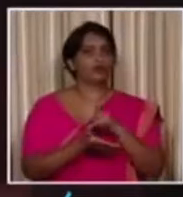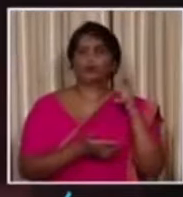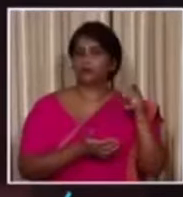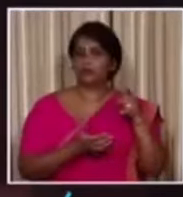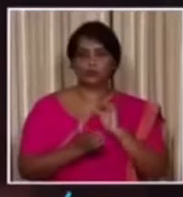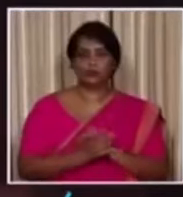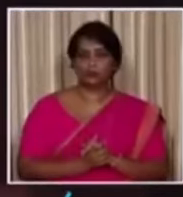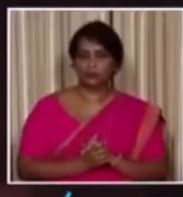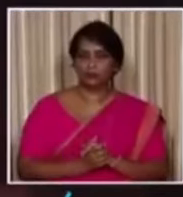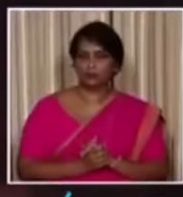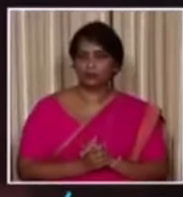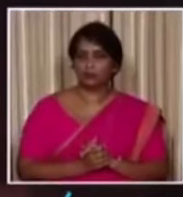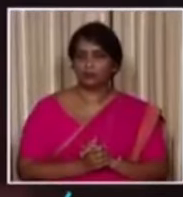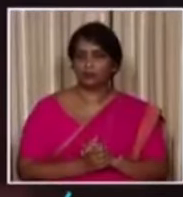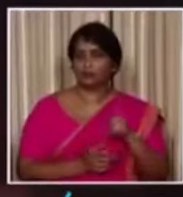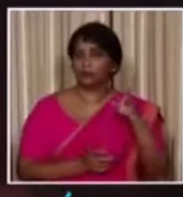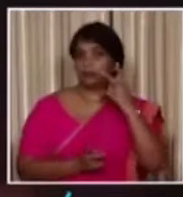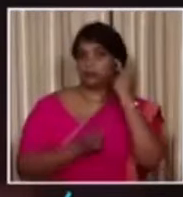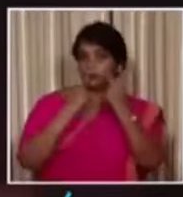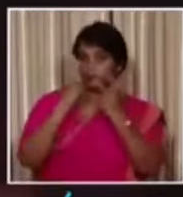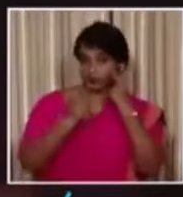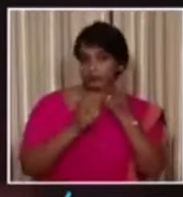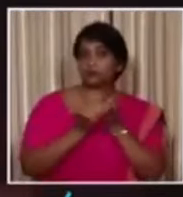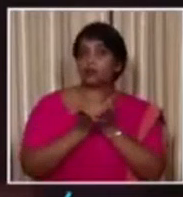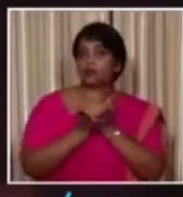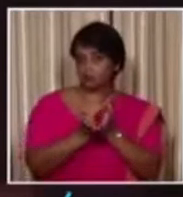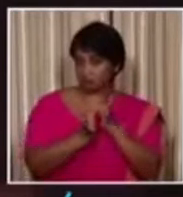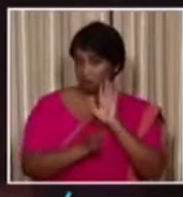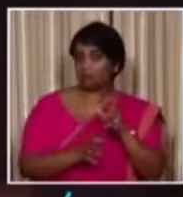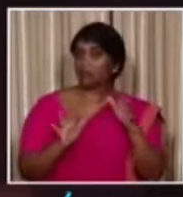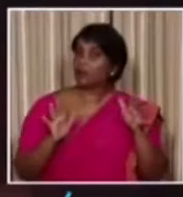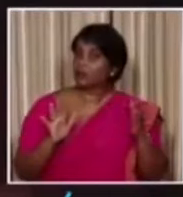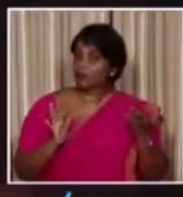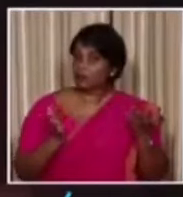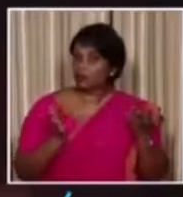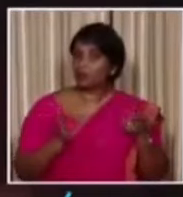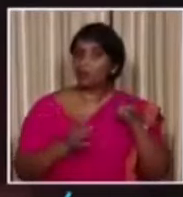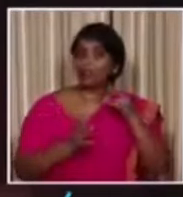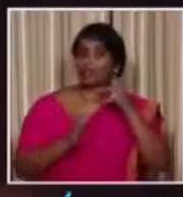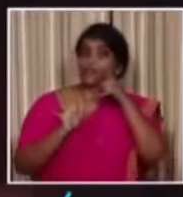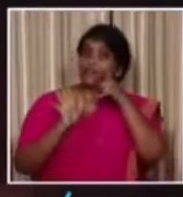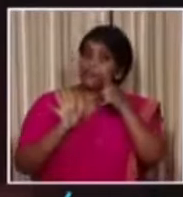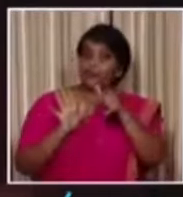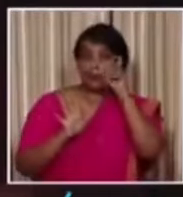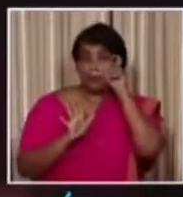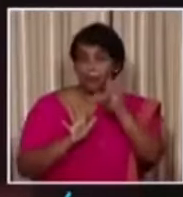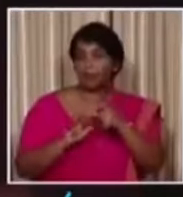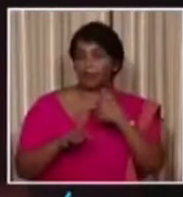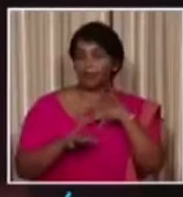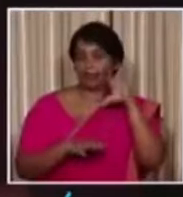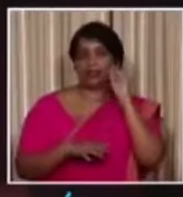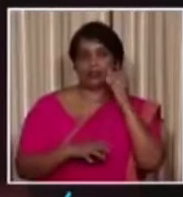පැවැත්තුවා. ඒක නිරීක්ෂණ චාරිකාවක්ද නැද්ද කියන එක ඒ වීඩියෝ නරඹනකොට